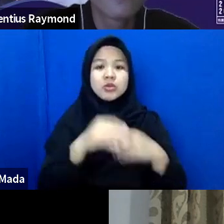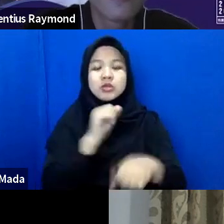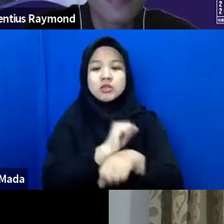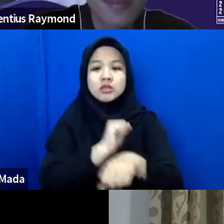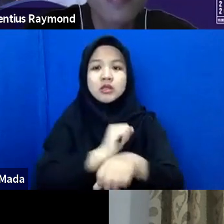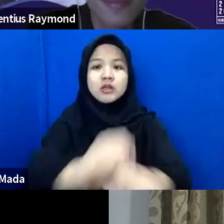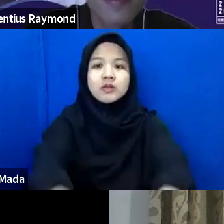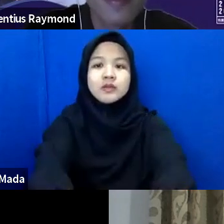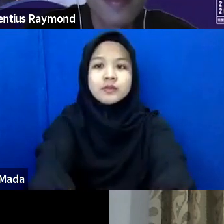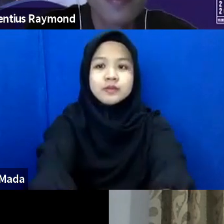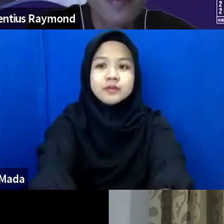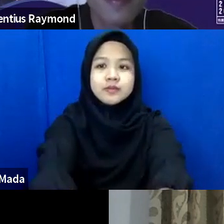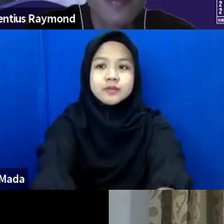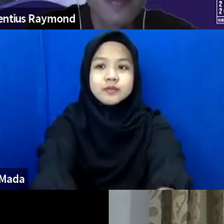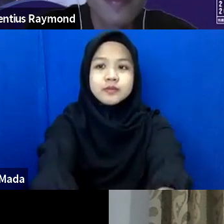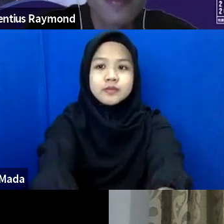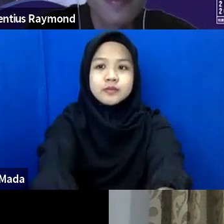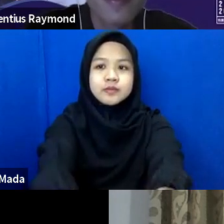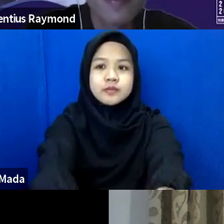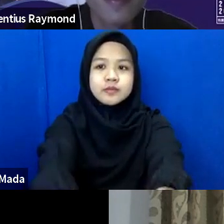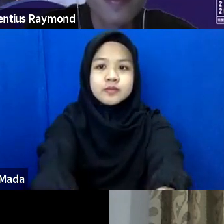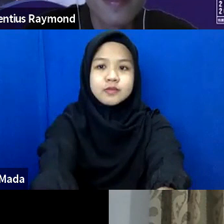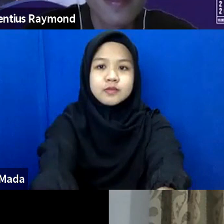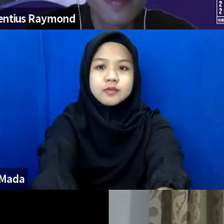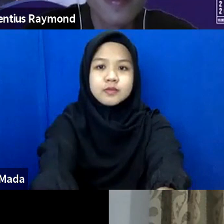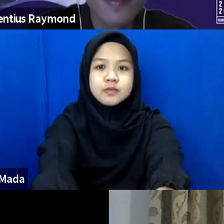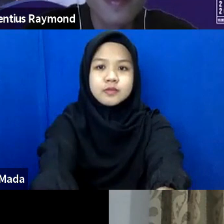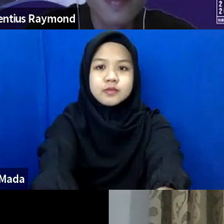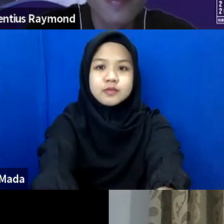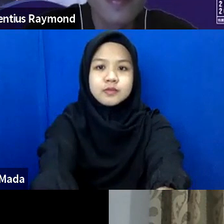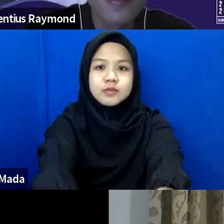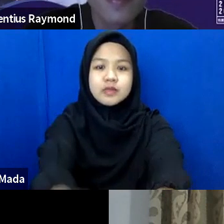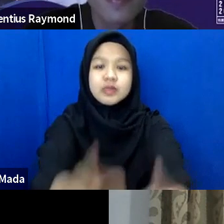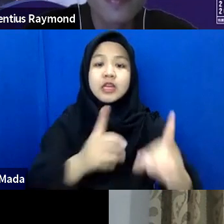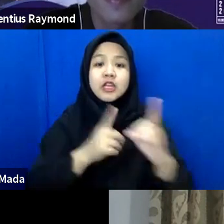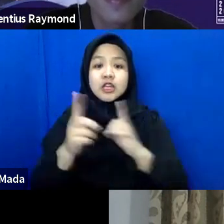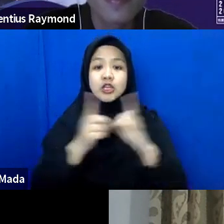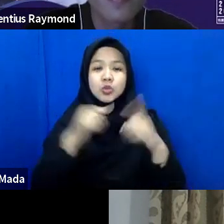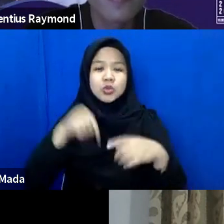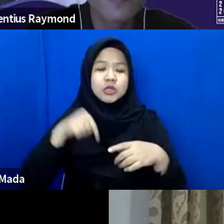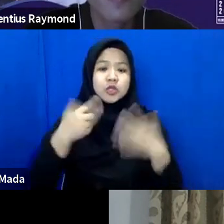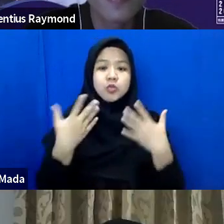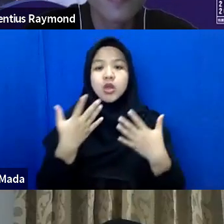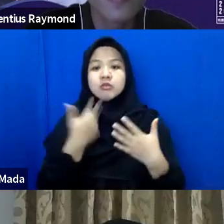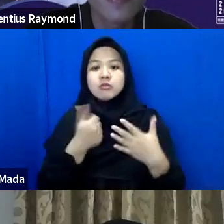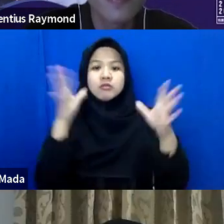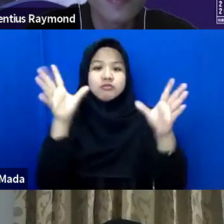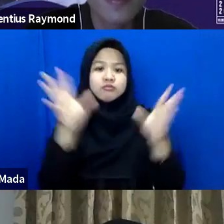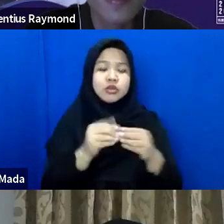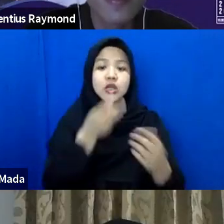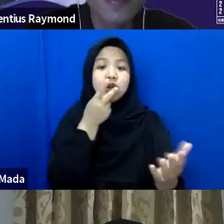kerja nah eh dengan diskusi ini semoga kita bisa merumuskan rekomendasi rekomendasi